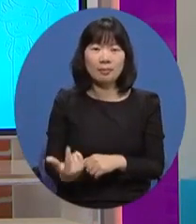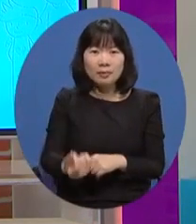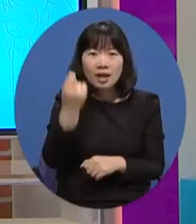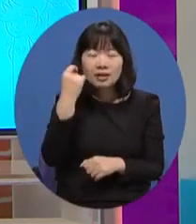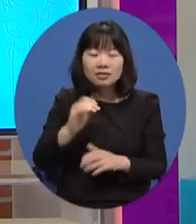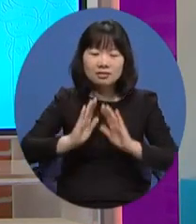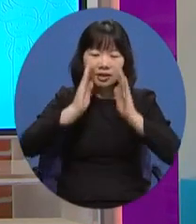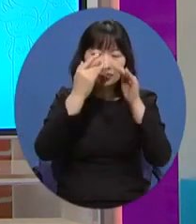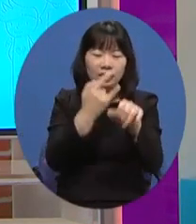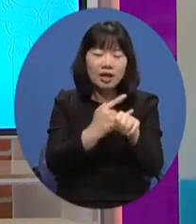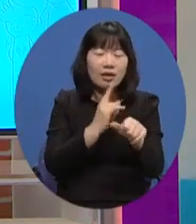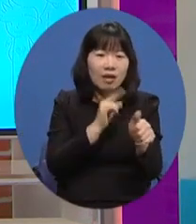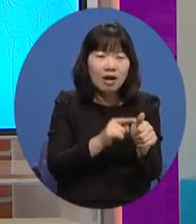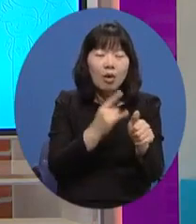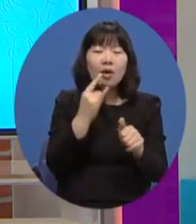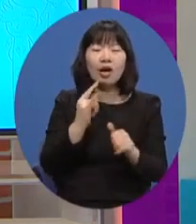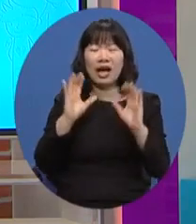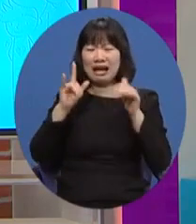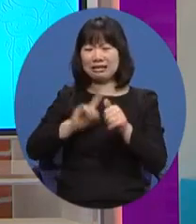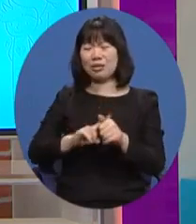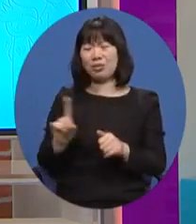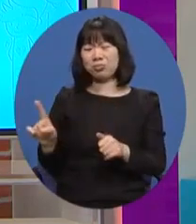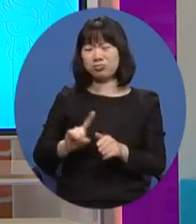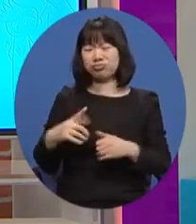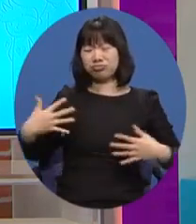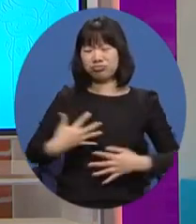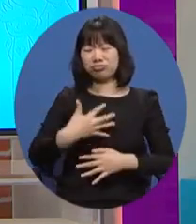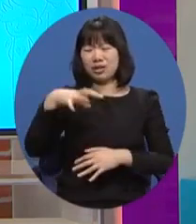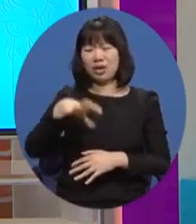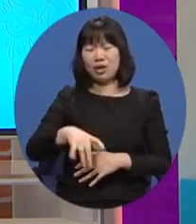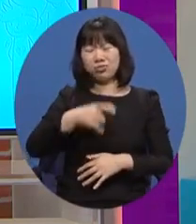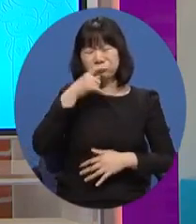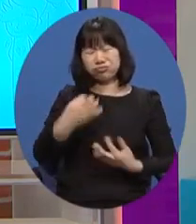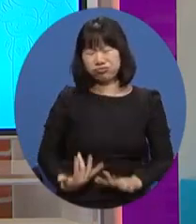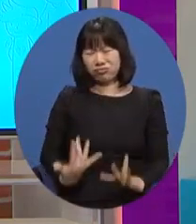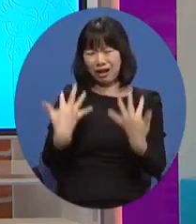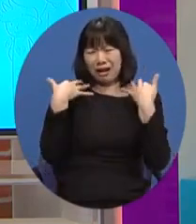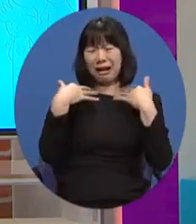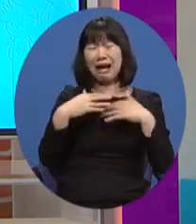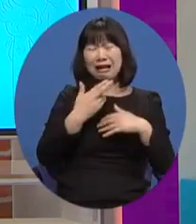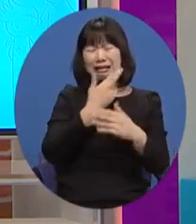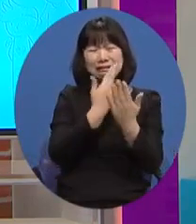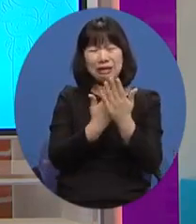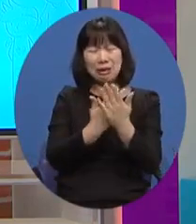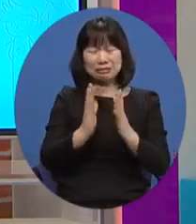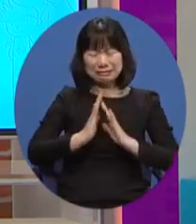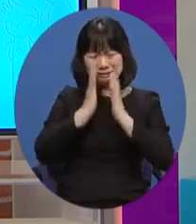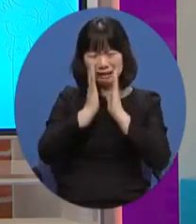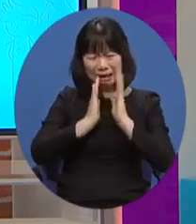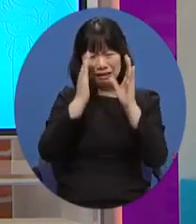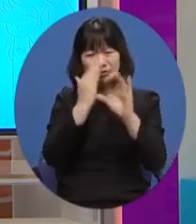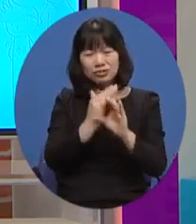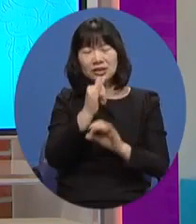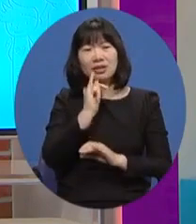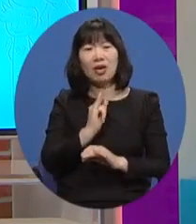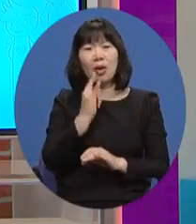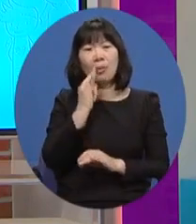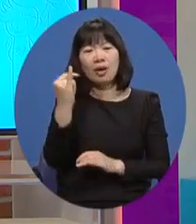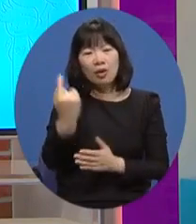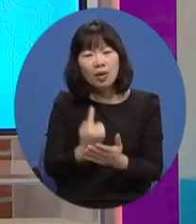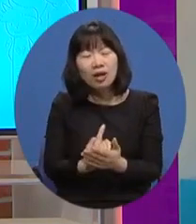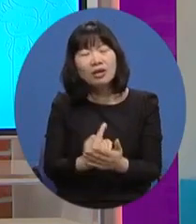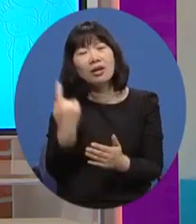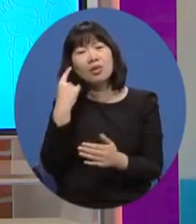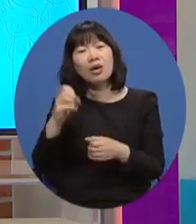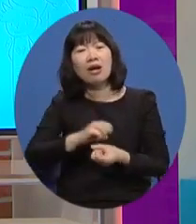좀 세수해. 그럼 애는 이제 뭐 욕탕에서 물을 튕기고 거울을 닦고 있고 막 이러거든요. 그럼 이제 와서 엄마 소리